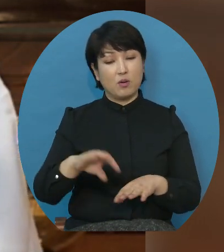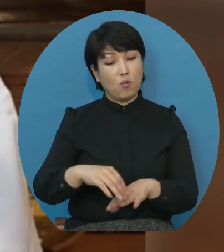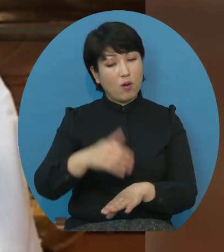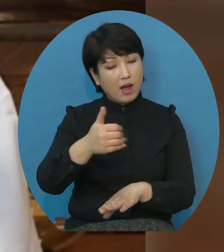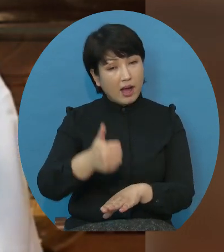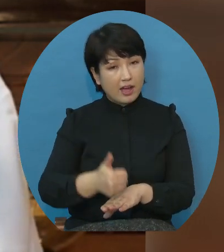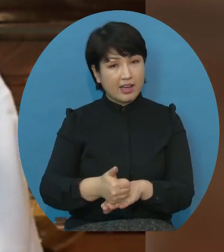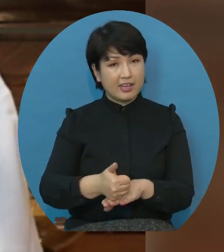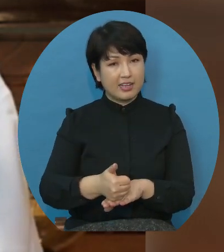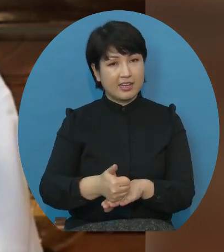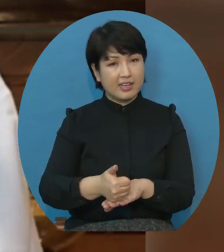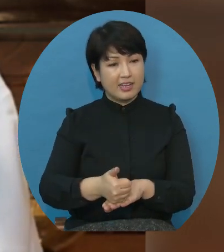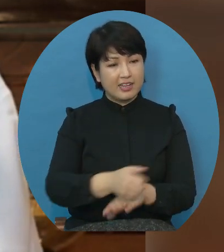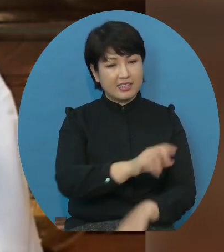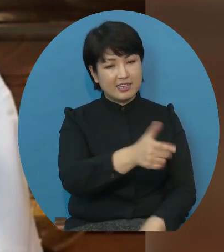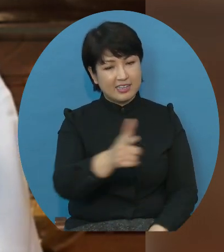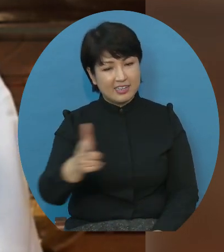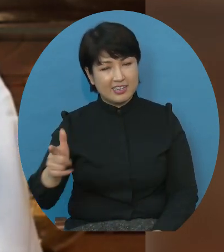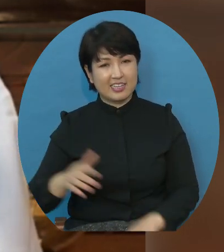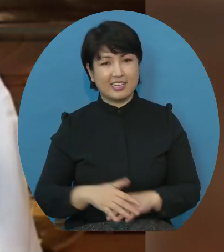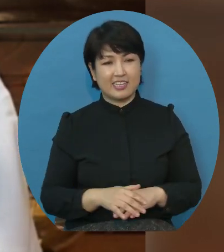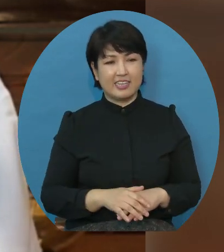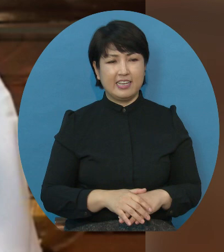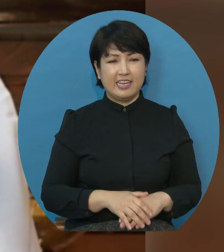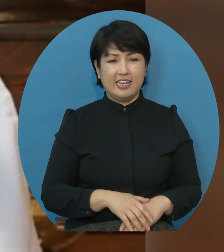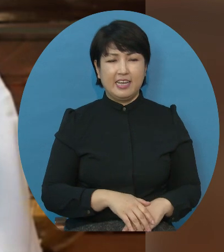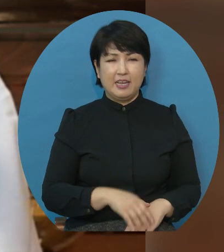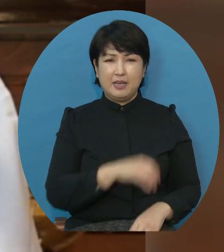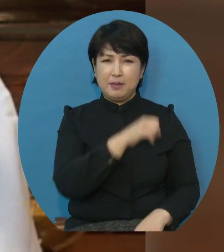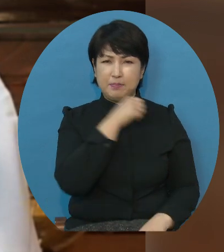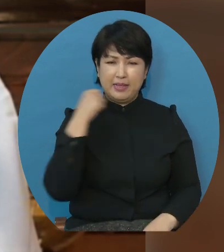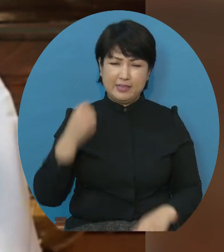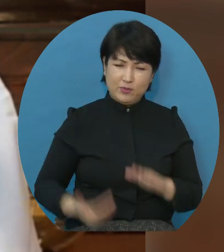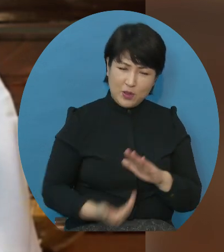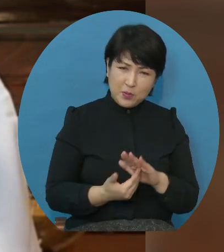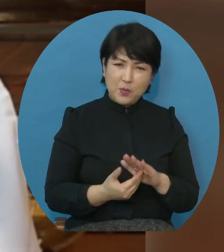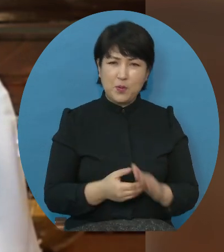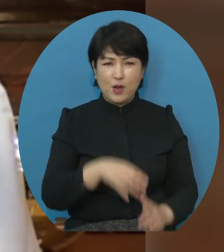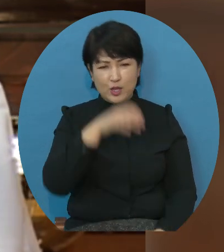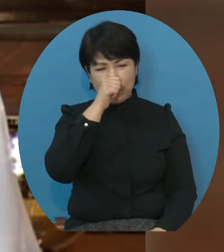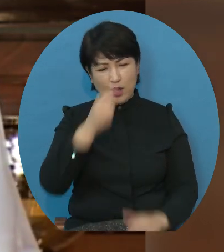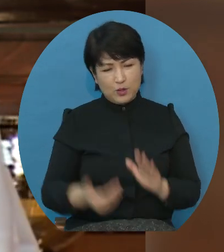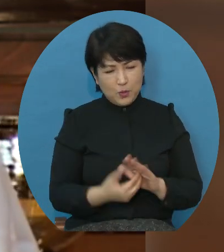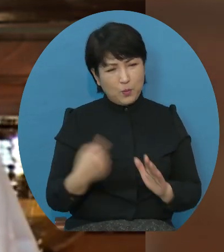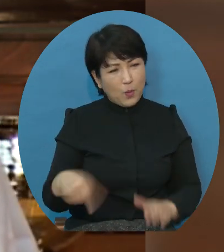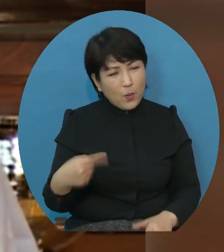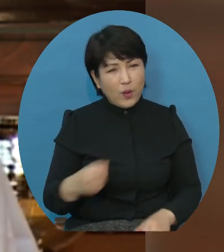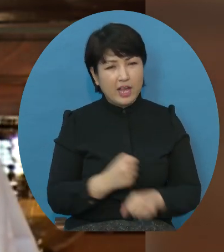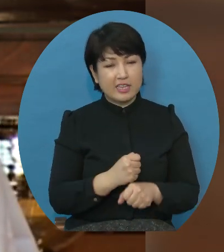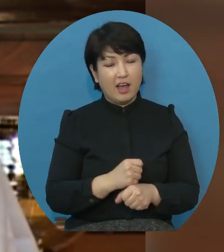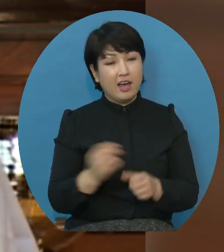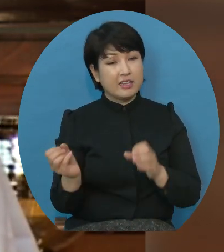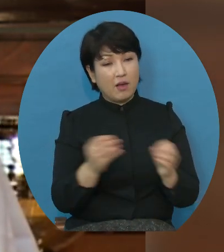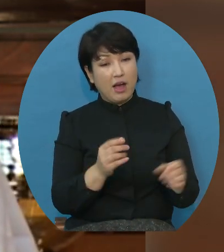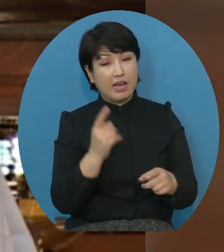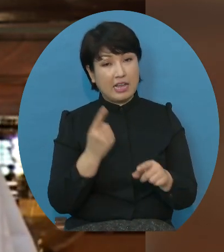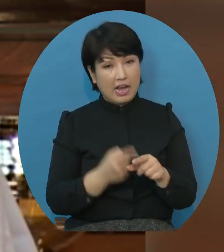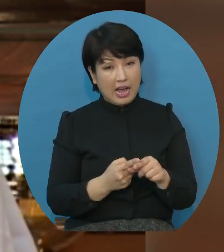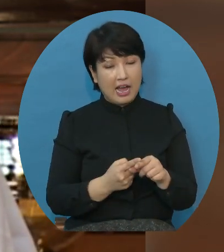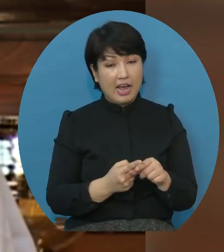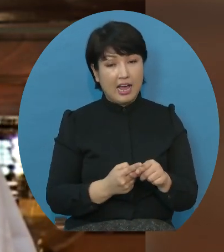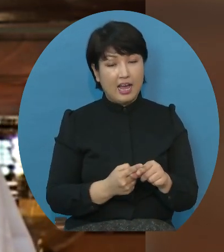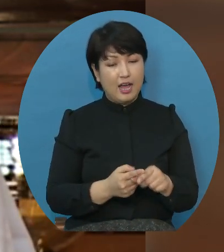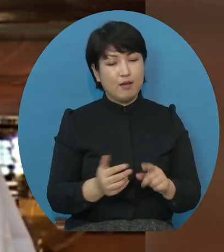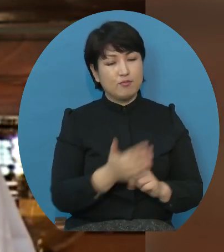일어난 들이 어 같이 헬 맛있고 와 제일 좋은가 이런 토론 하다가도 그새